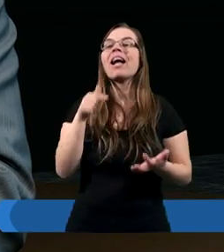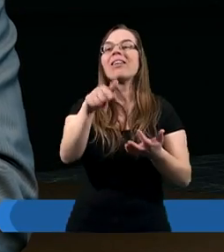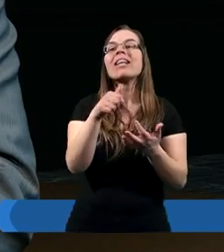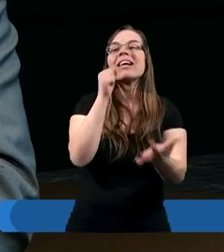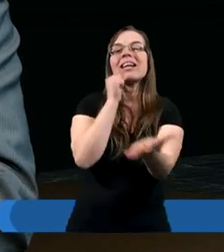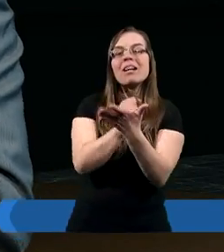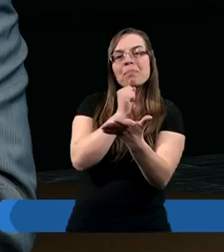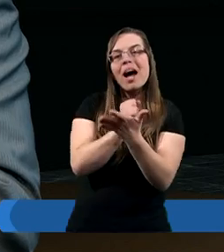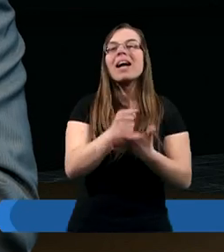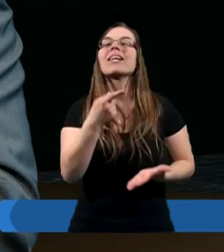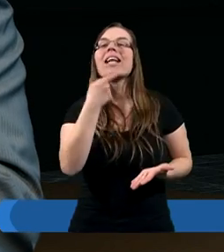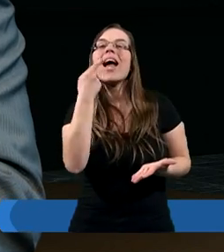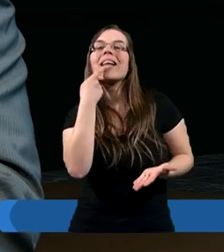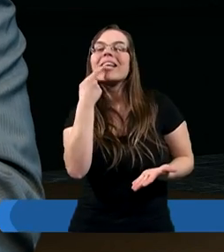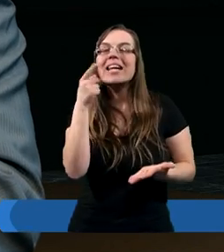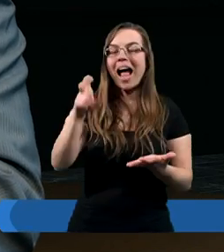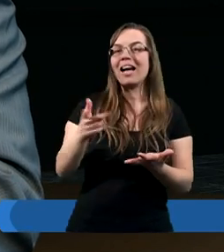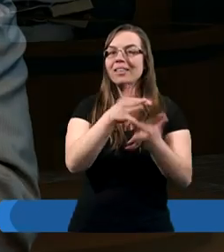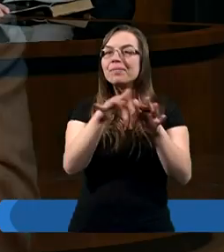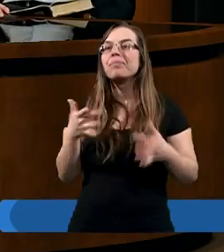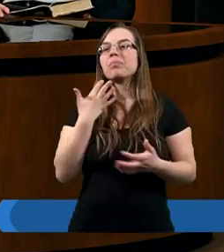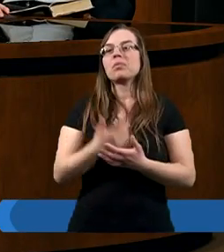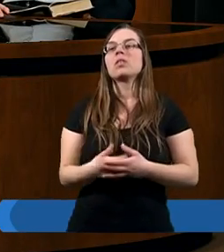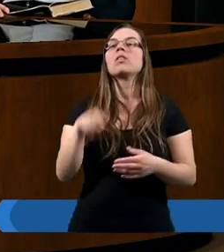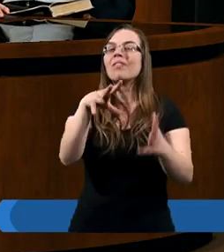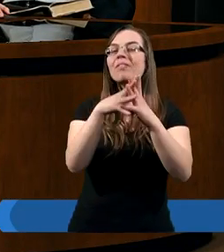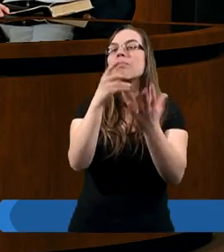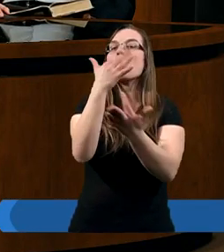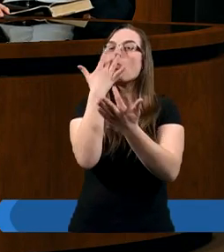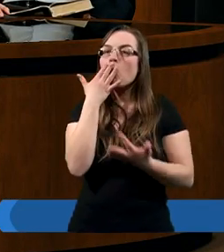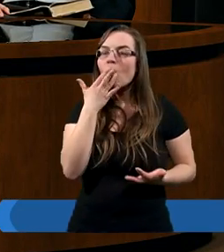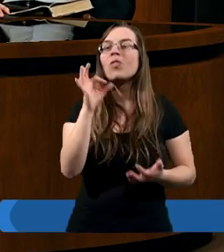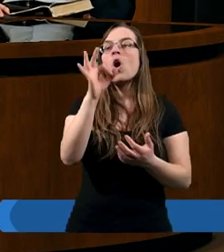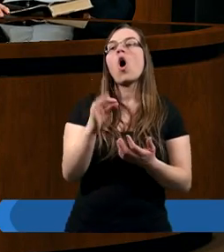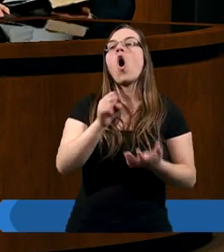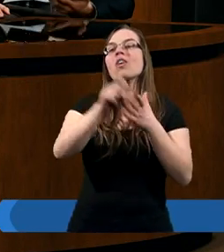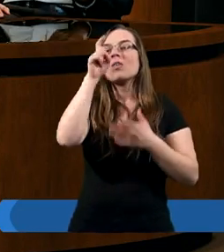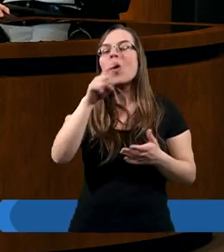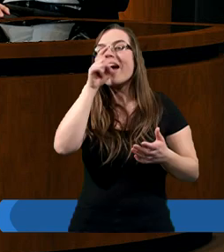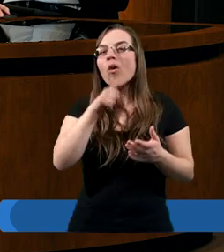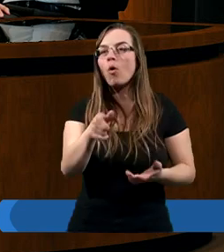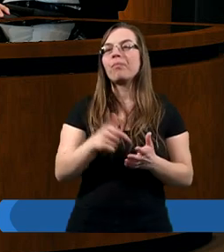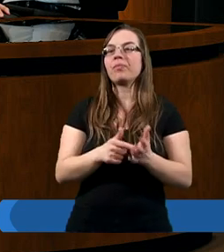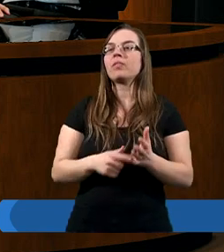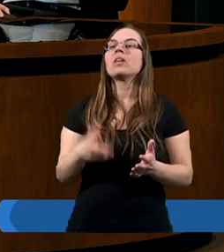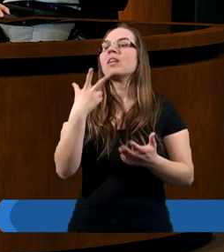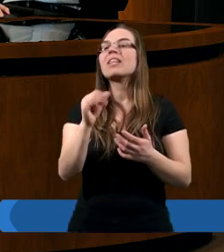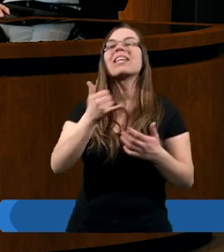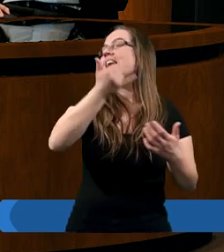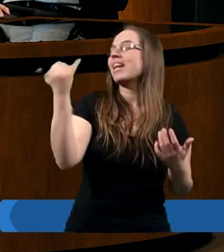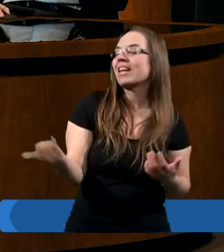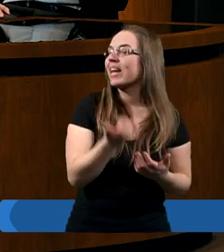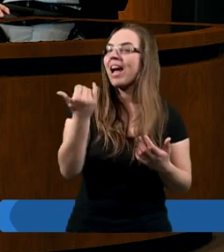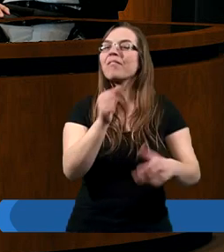tych sprawach języka, to właśnie ten 10 mówi od złego, chroniąc złego. To nie znaczy, że